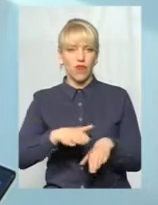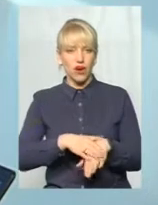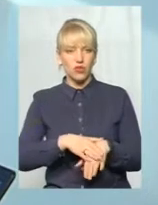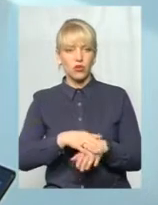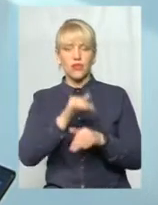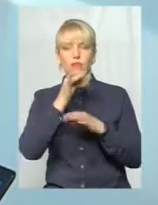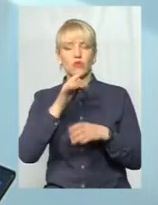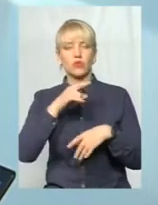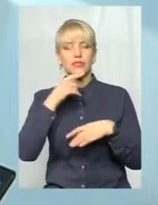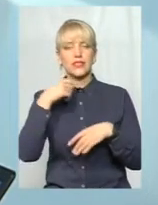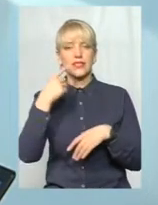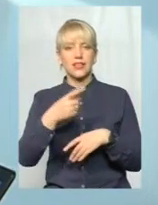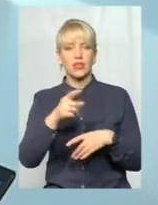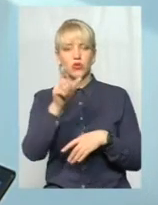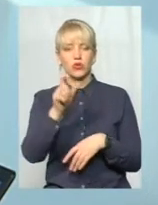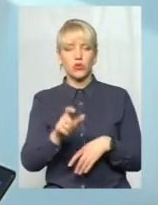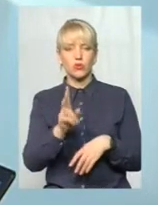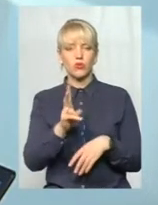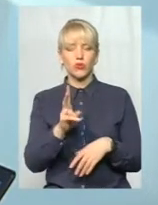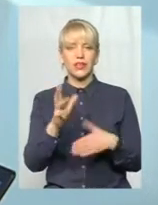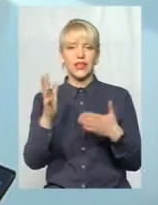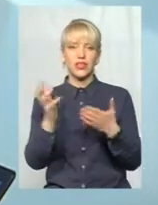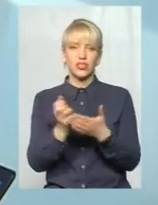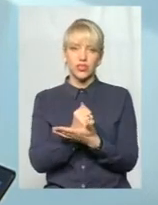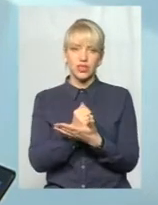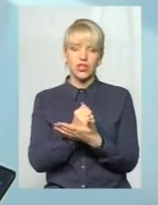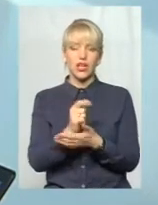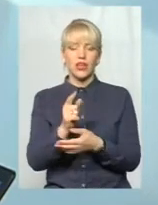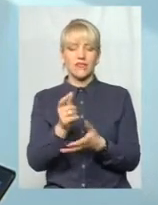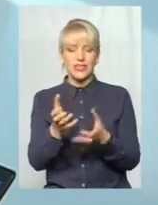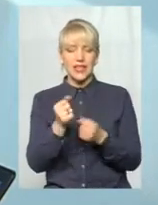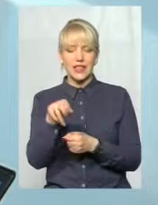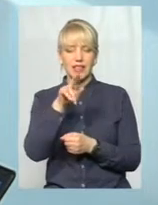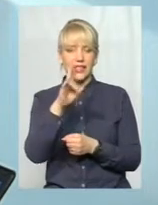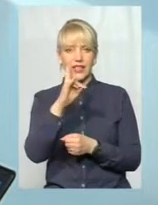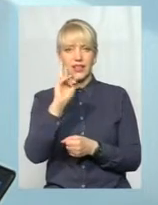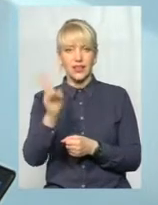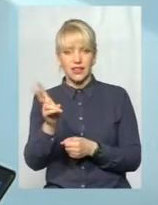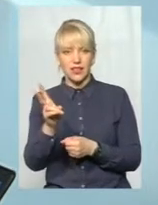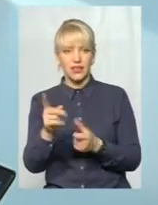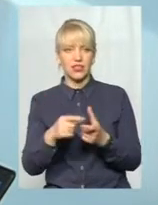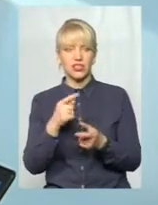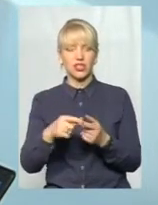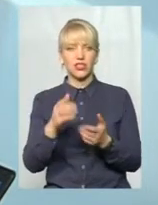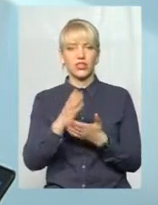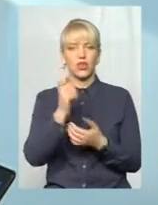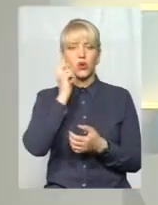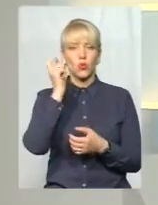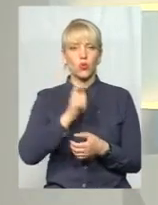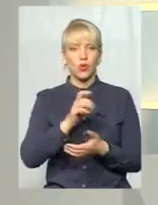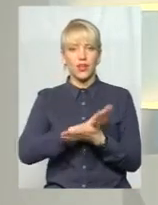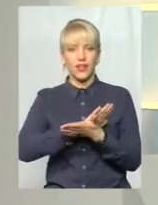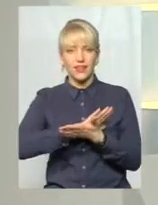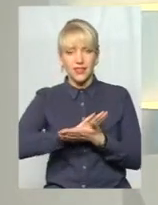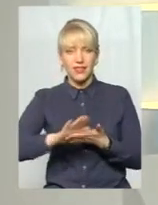що особу, яку знайшли або взяли якусь пробу ДНК, чи вона є українцем, чи вона